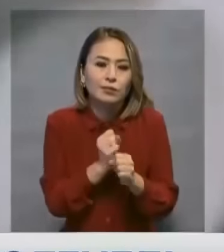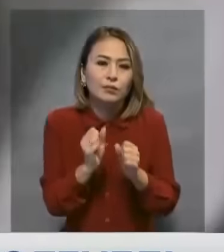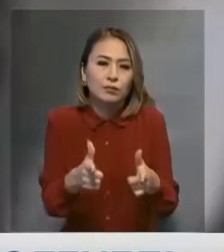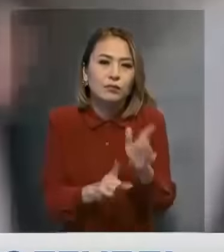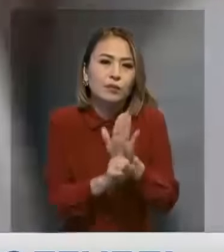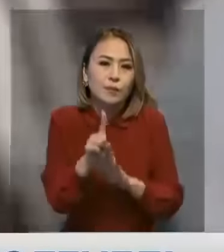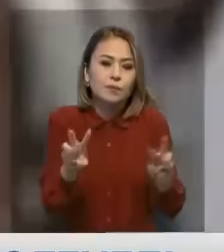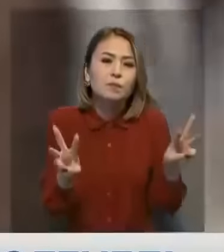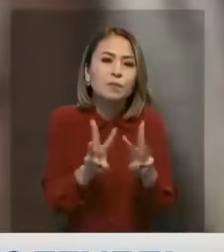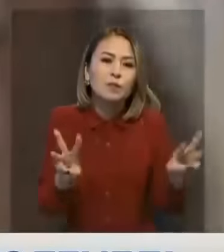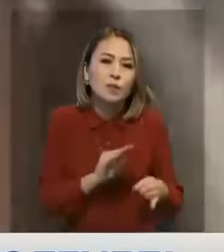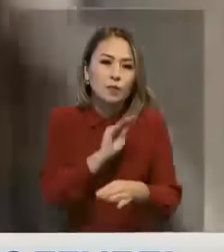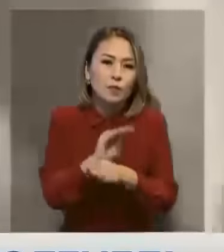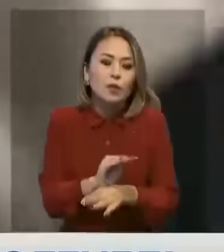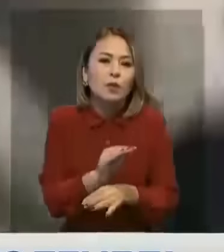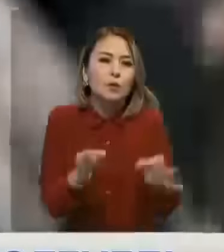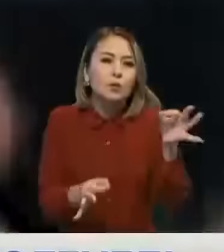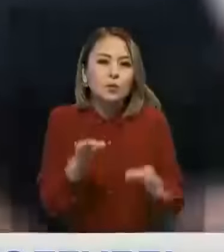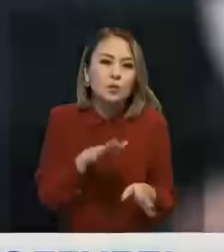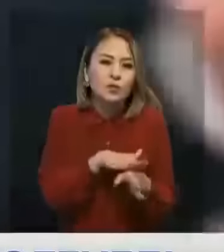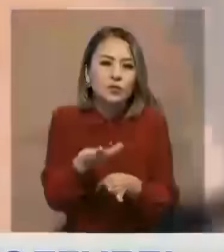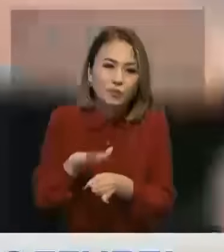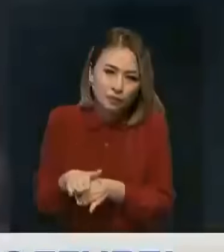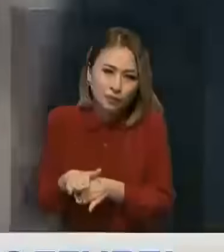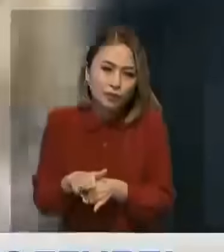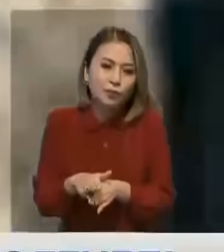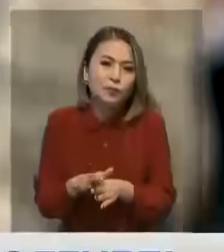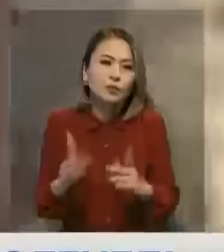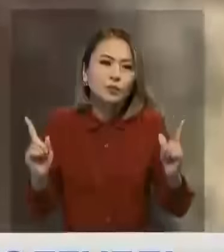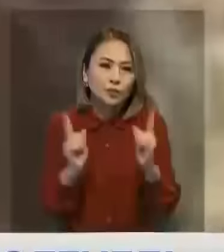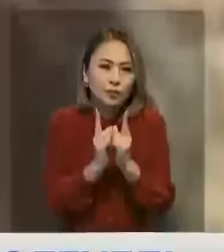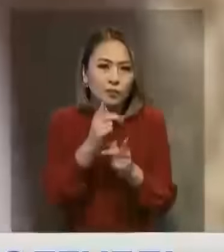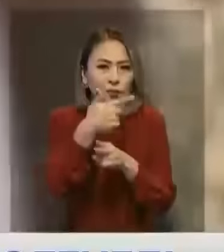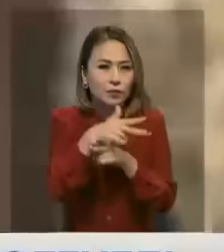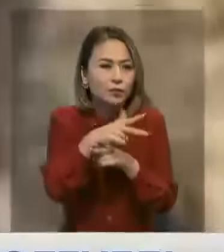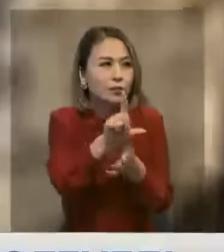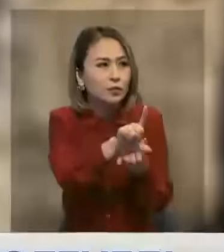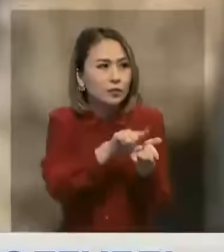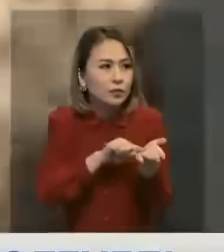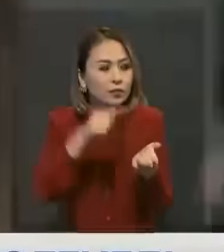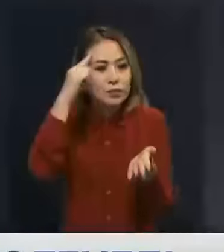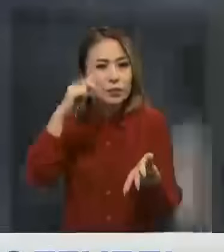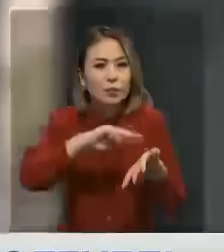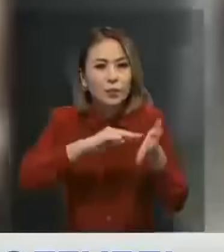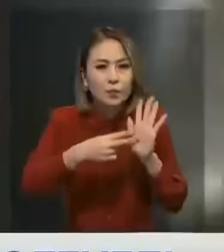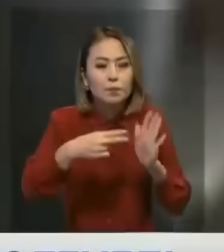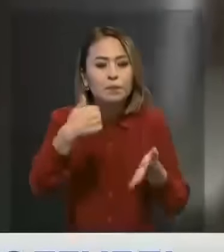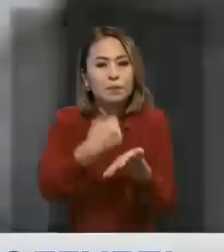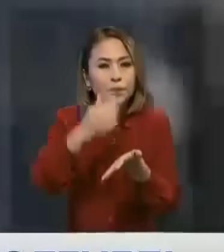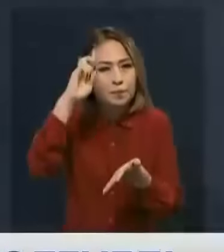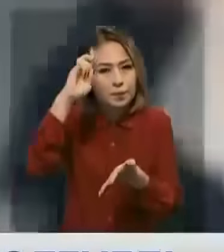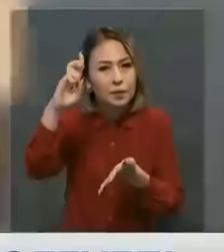жасақтауға кірісті деді министр. Сондай-ақ сот орындаушылардың борышкерлермен кездесуін видеоға жазу көзделген.